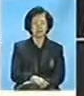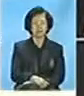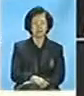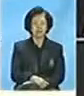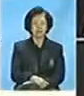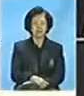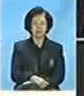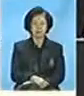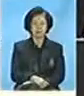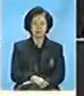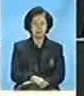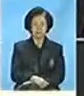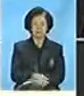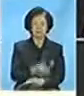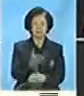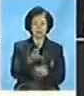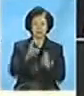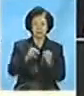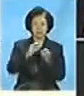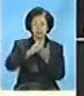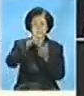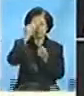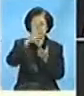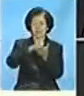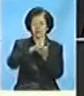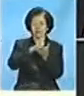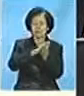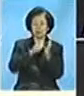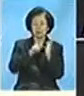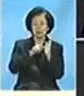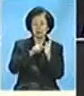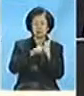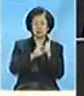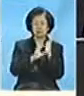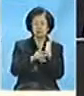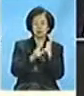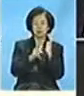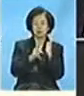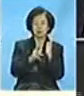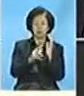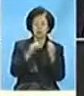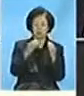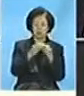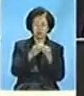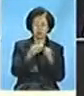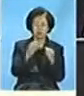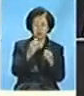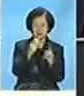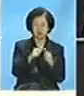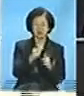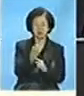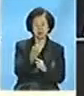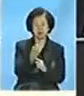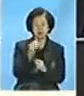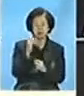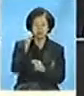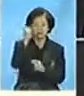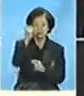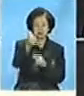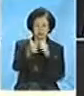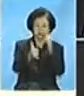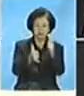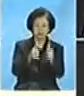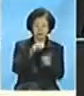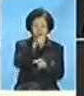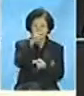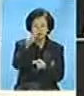ท่านสมาชิกคะเมื่อสักครู่นักเรียนโรงเรียนชนบุรีสุขบดจังหวัดชนบุรีกลุ่มที่2นะคะเข้ามาเยี่ยมชมการประชุมวุฒิสภ